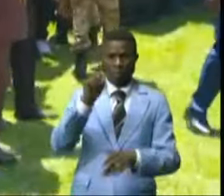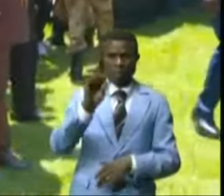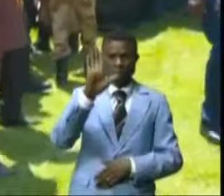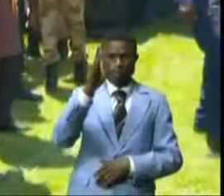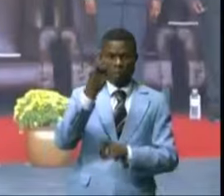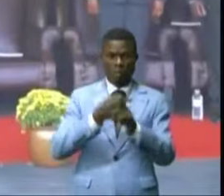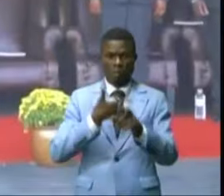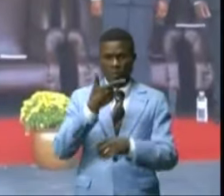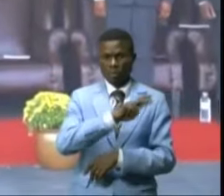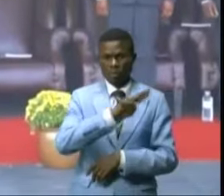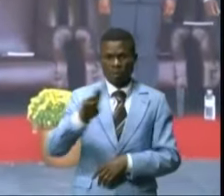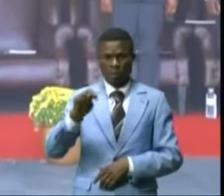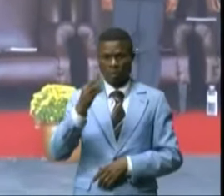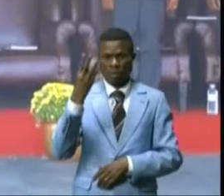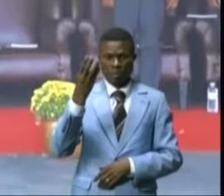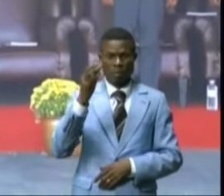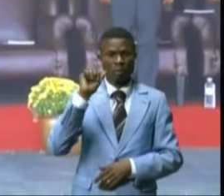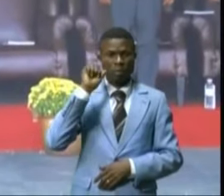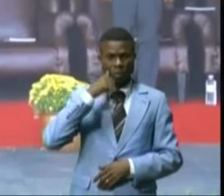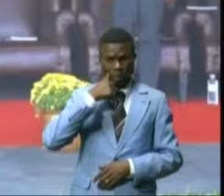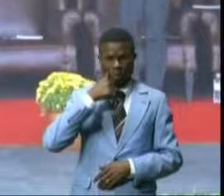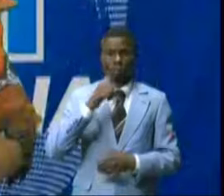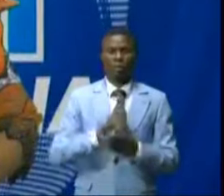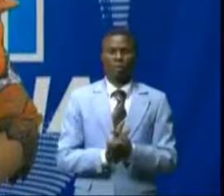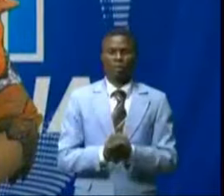25 février 2024.